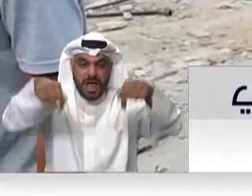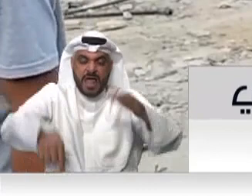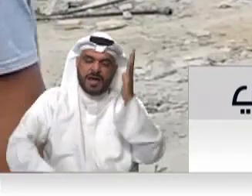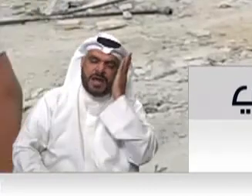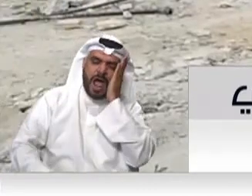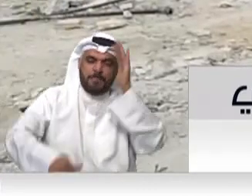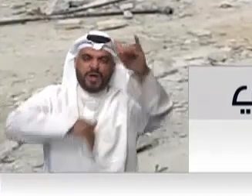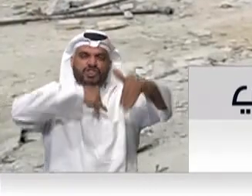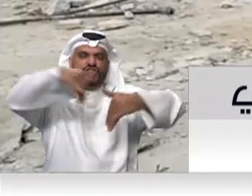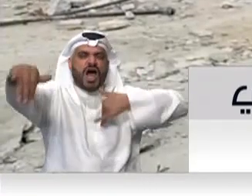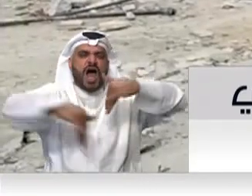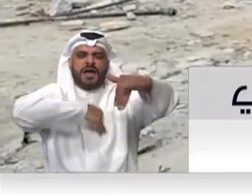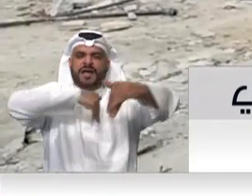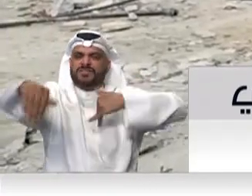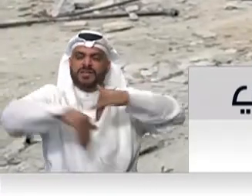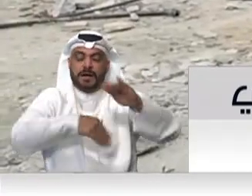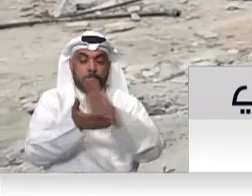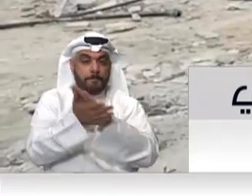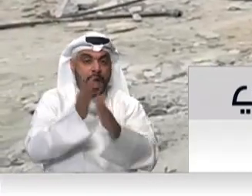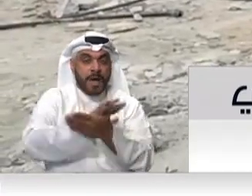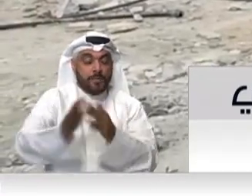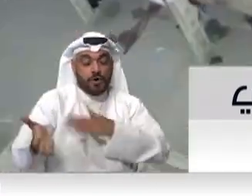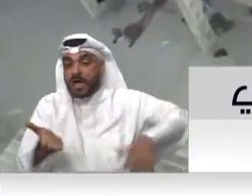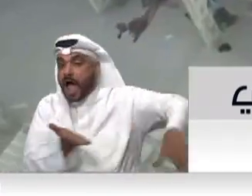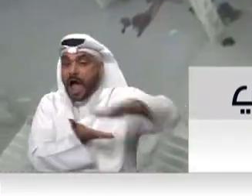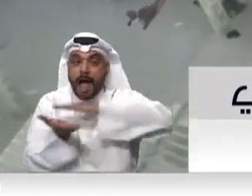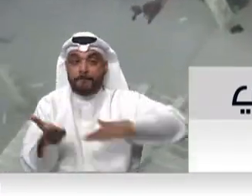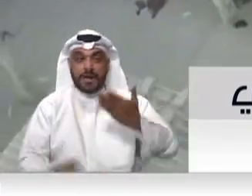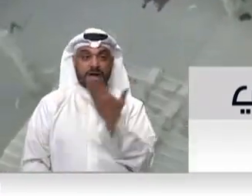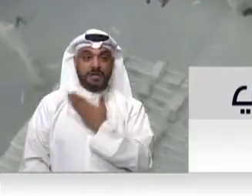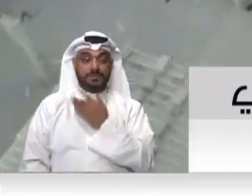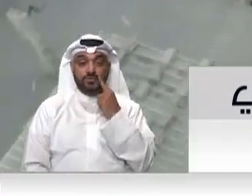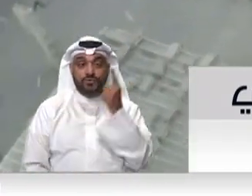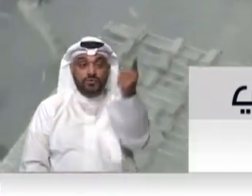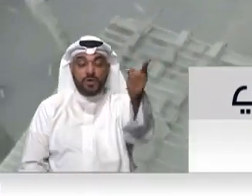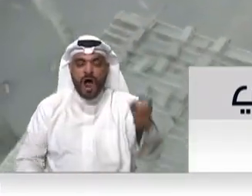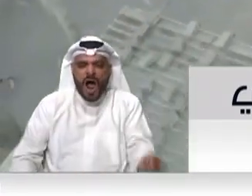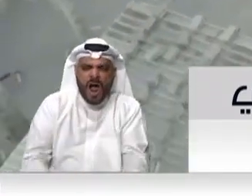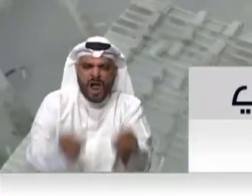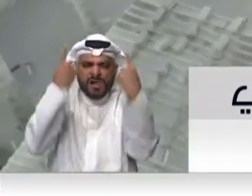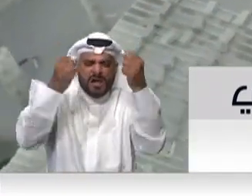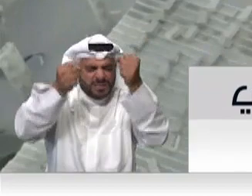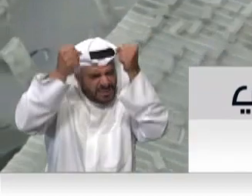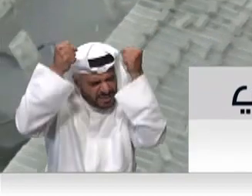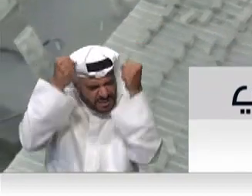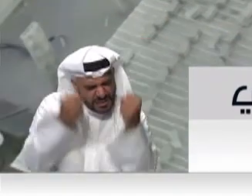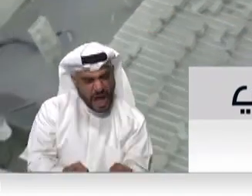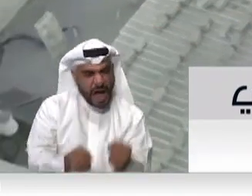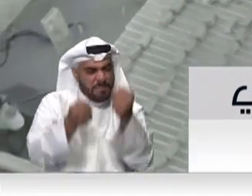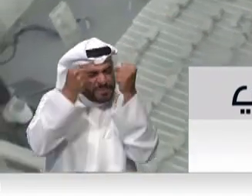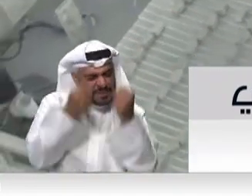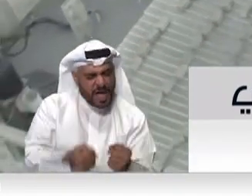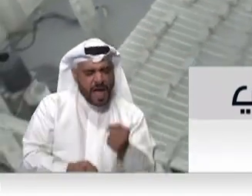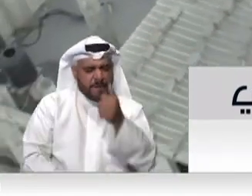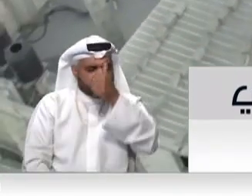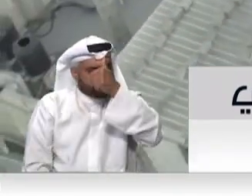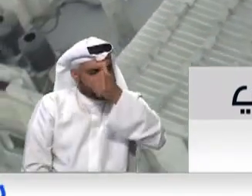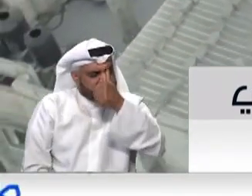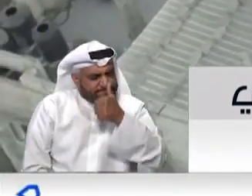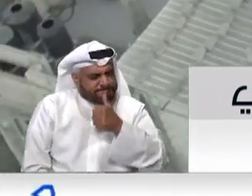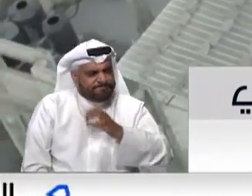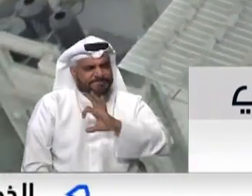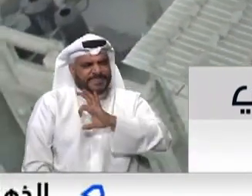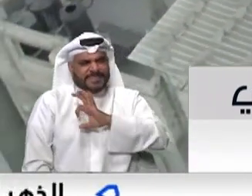لكن حقيقة لا يوجد مكان آمن في قطاع غزة. حرب عشوائية تلك التي تجعل المواقع الآمنة للمدنيين